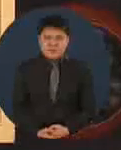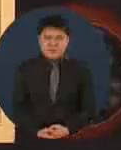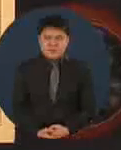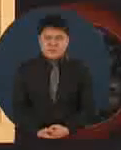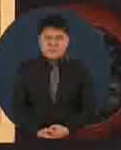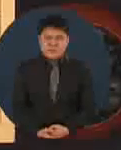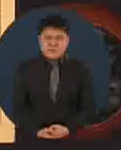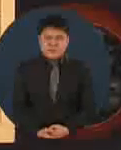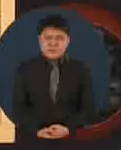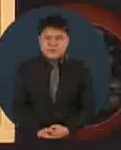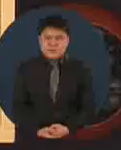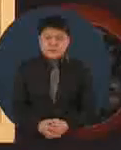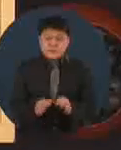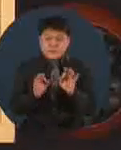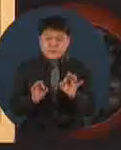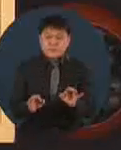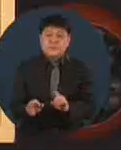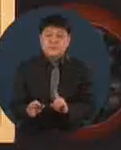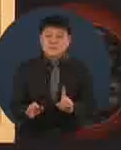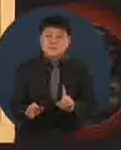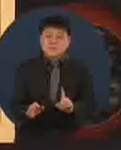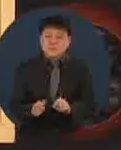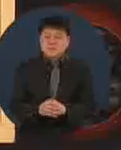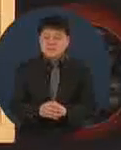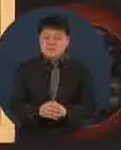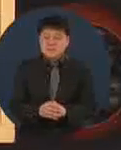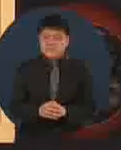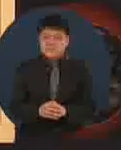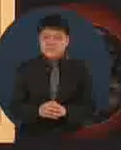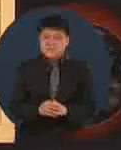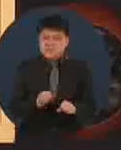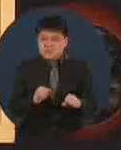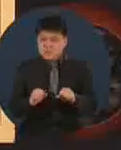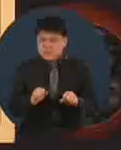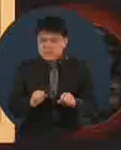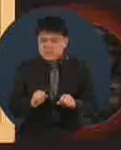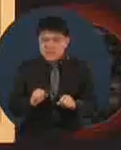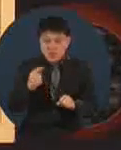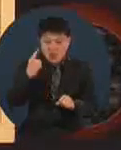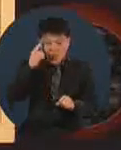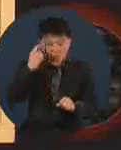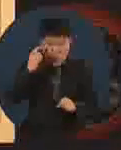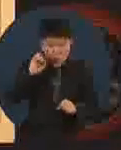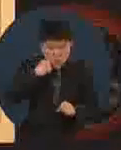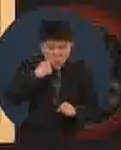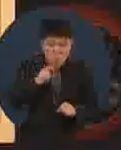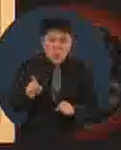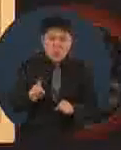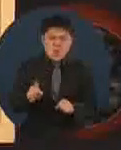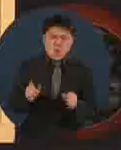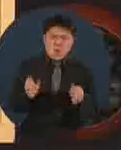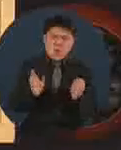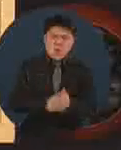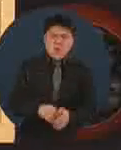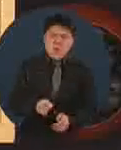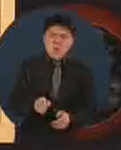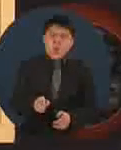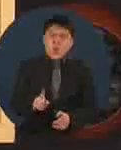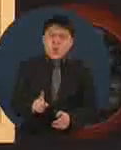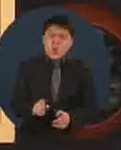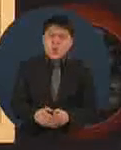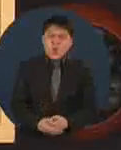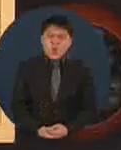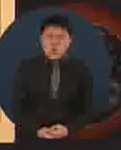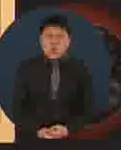자, 지금 일단은 저 모양이 또 움직인다는 것이 상상 못하는 수였는데요. 오, 그러게요. 네, 저기